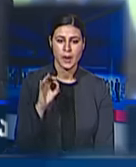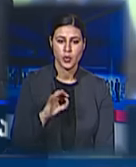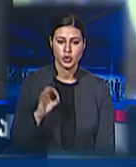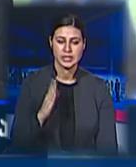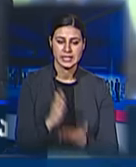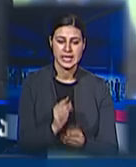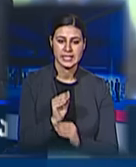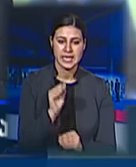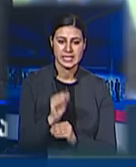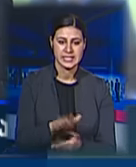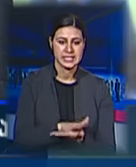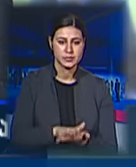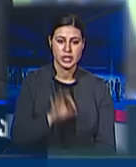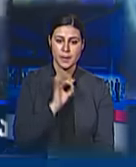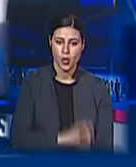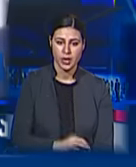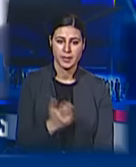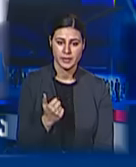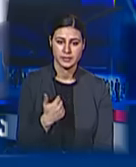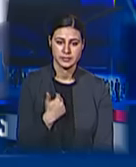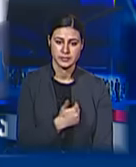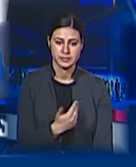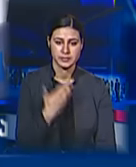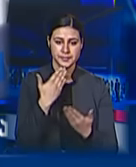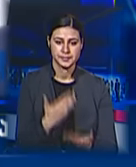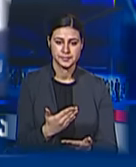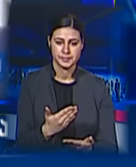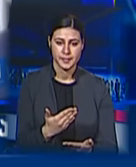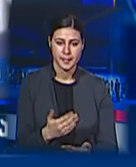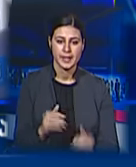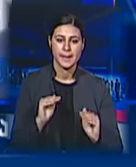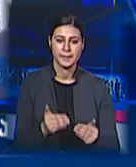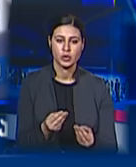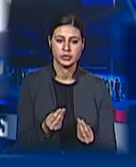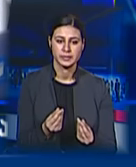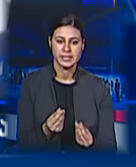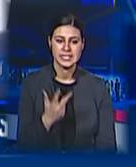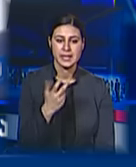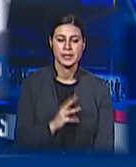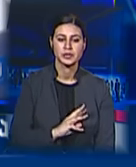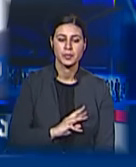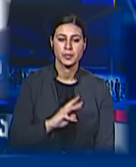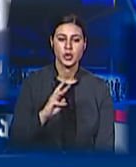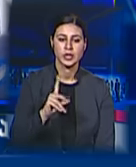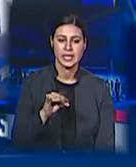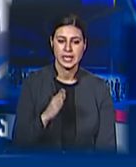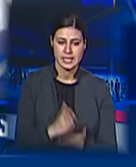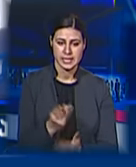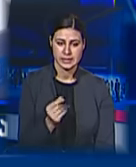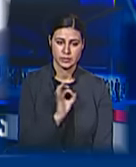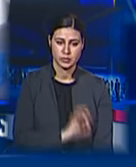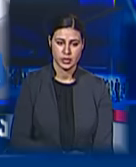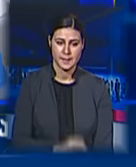350%-ით არის გაზრდილი წმინდა მოგება მიკროსაფინანსო ორგანიზაციებს. სწორედ ამასთან დაკავშირებით მიკროსაფინანსო ორგანიზაციებს და 300 მილიონ ლარში აღდგა. აი